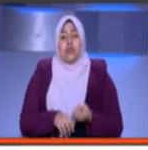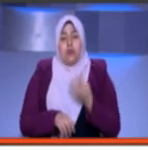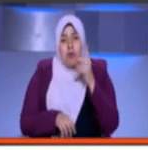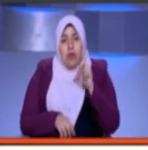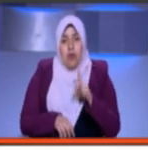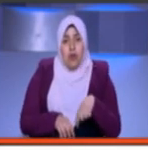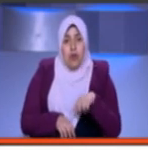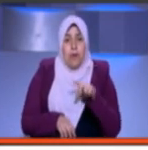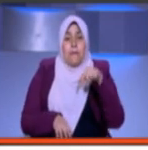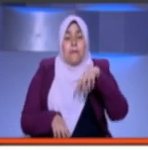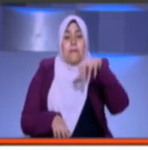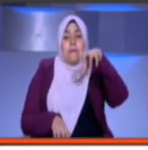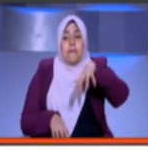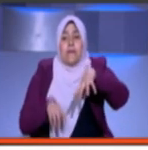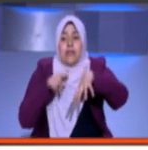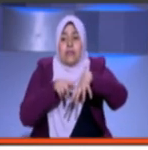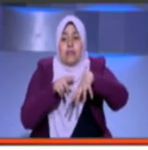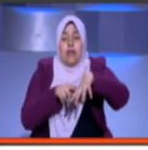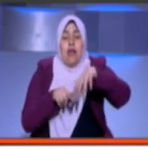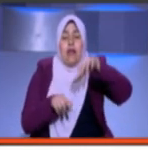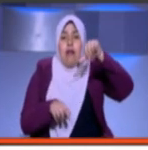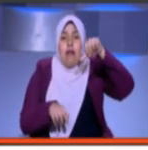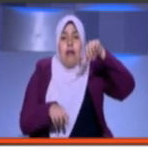أن المدينة لا يمكنها أن